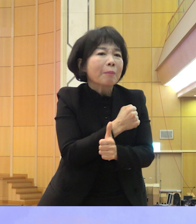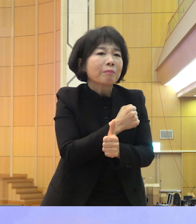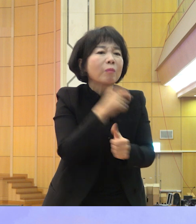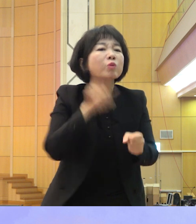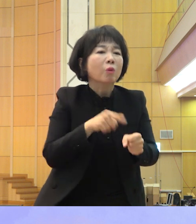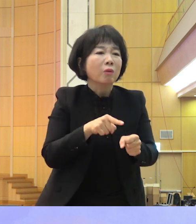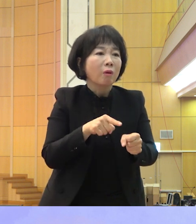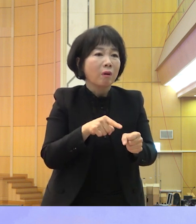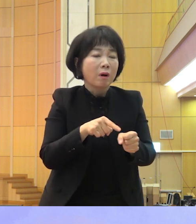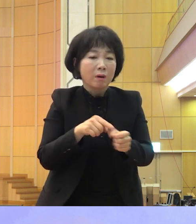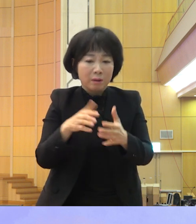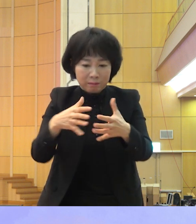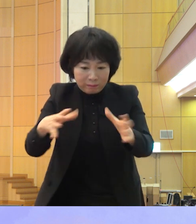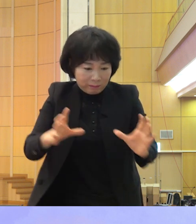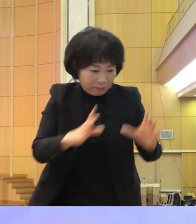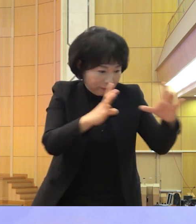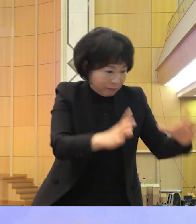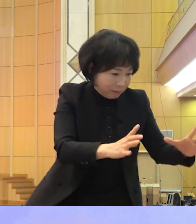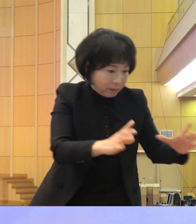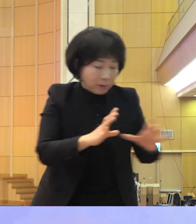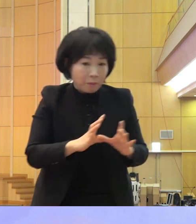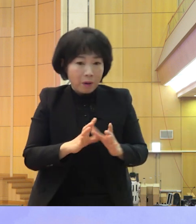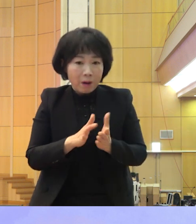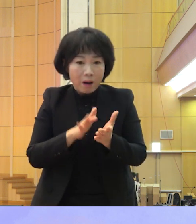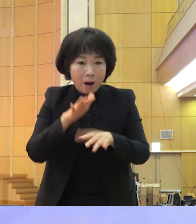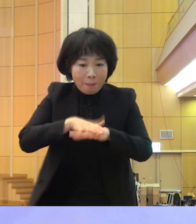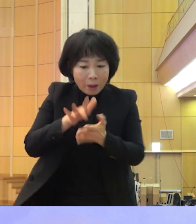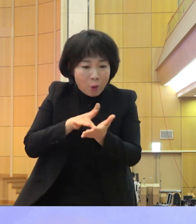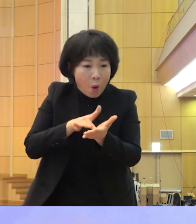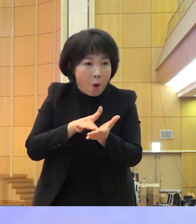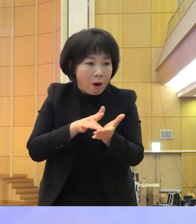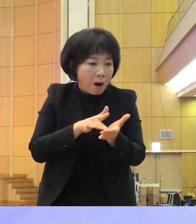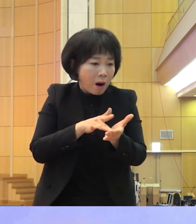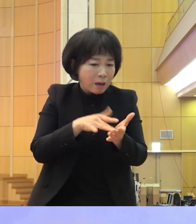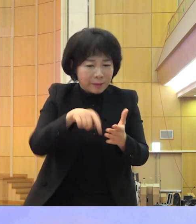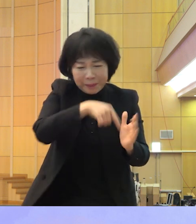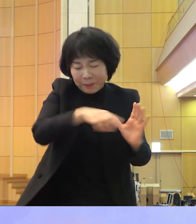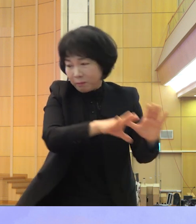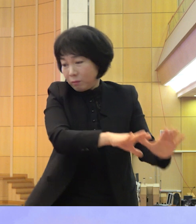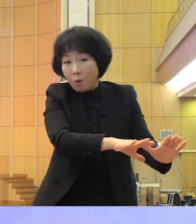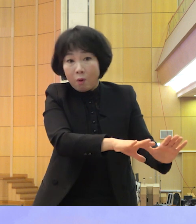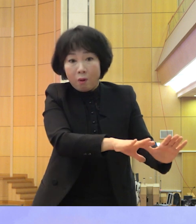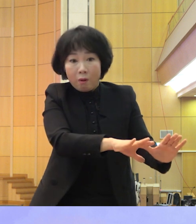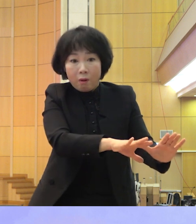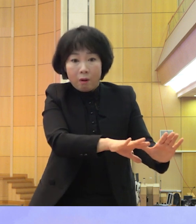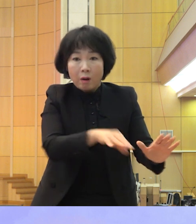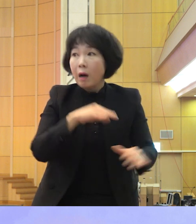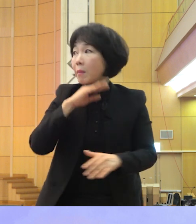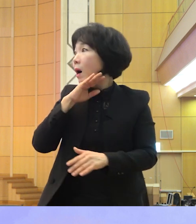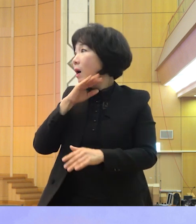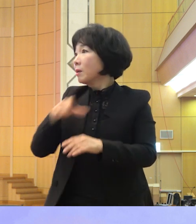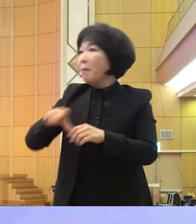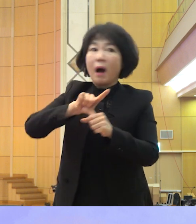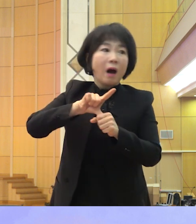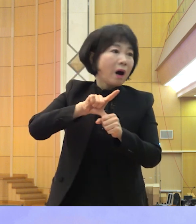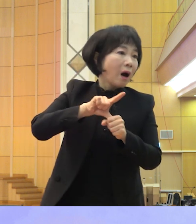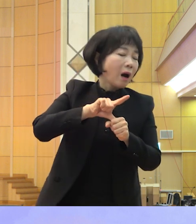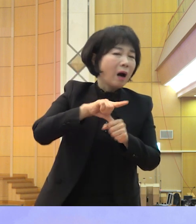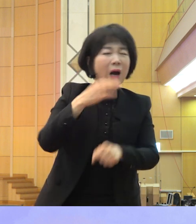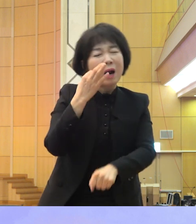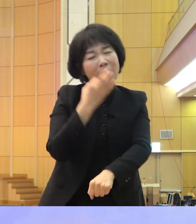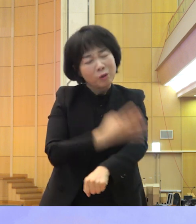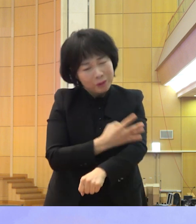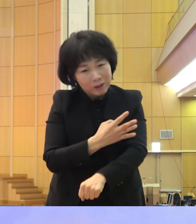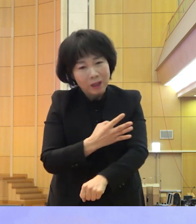옆집에 있어서 빌리러 갔는데 다른 사람이 먼저 빌려 간 거예요. 그러니까 그날 어떻게 그냥 농약을 치지